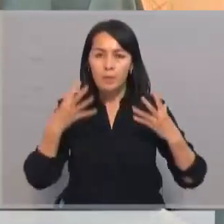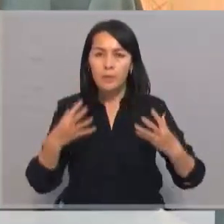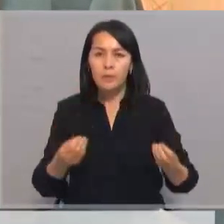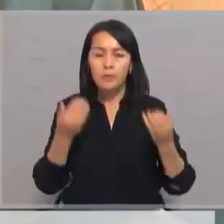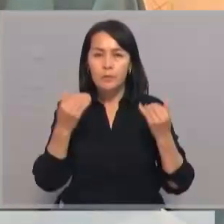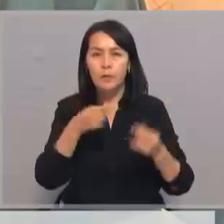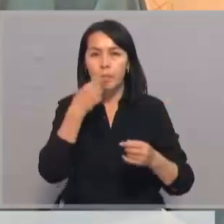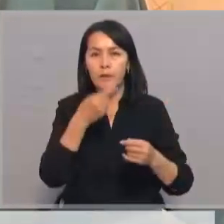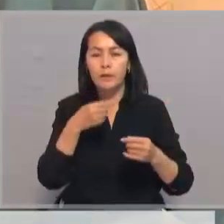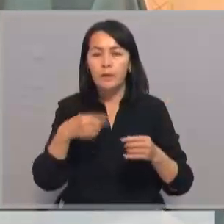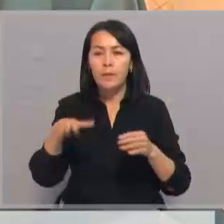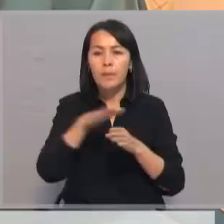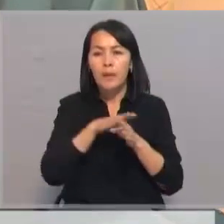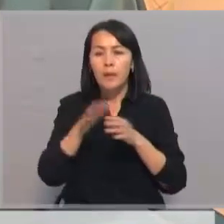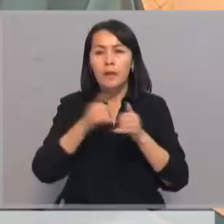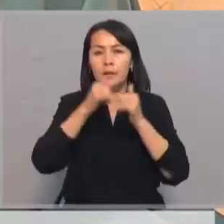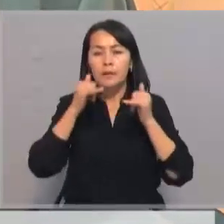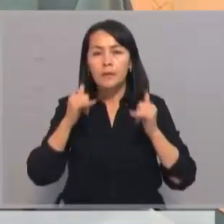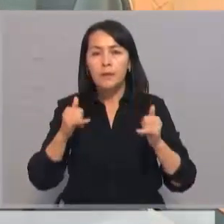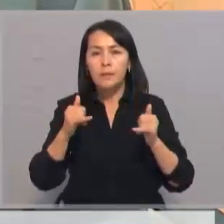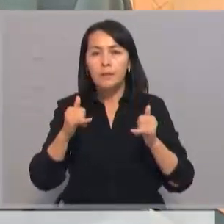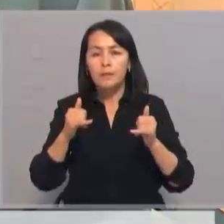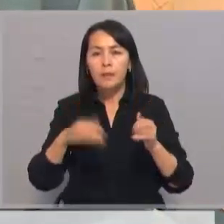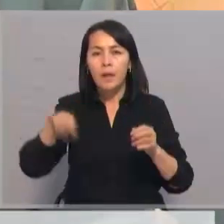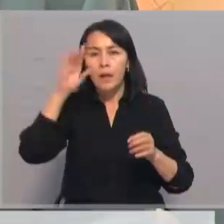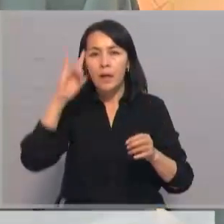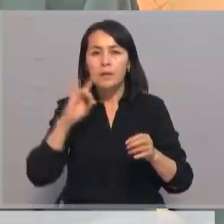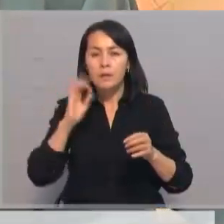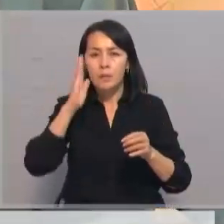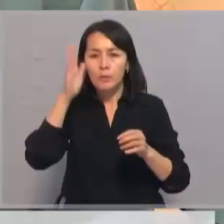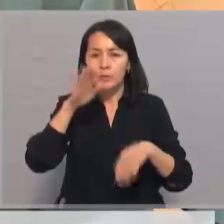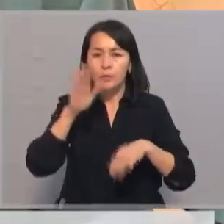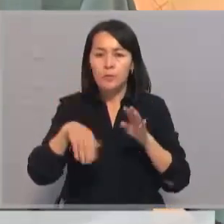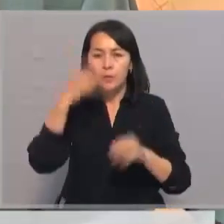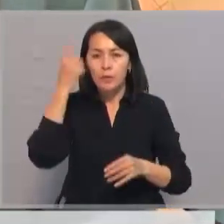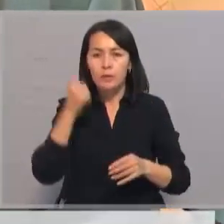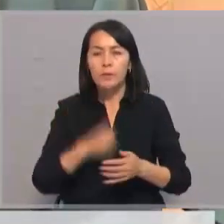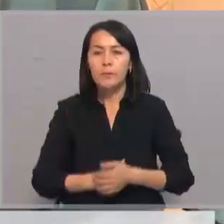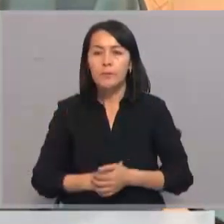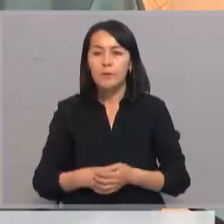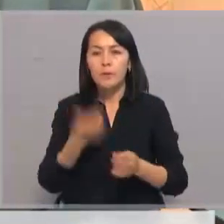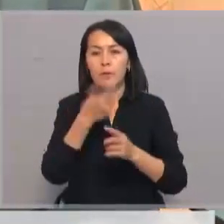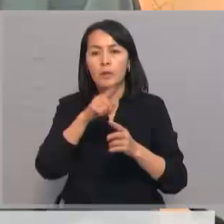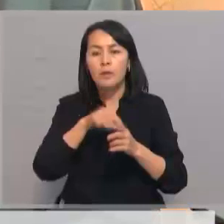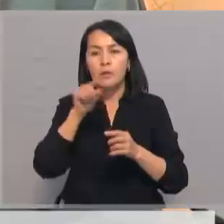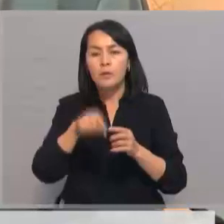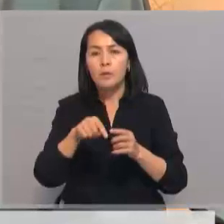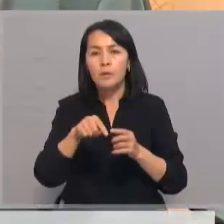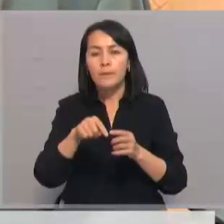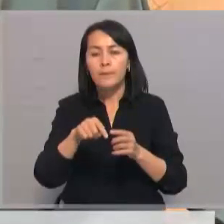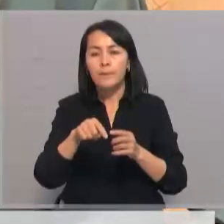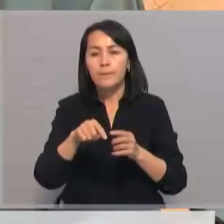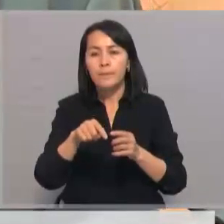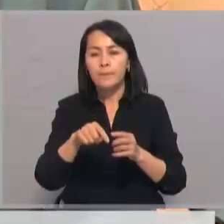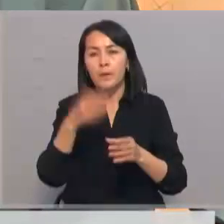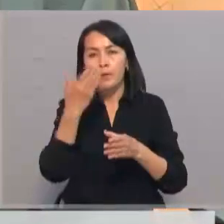сол айтылған әңгімелерімді де үдеп арасынан шығып Қазақстан болашағы зор болады деген үмітім бар. Сондықтан соған